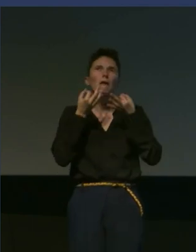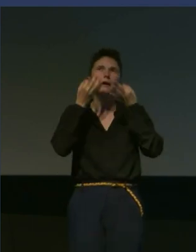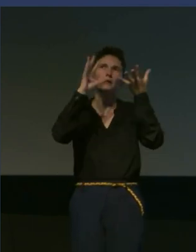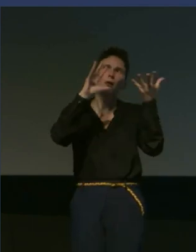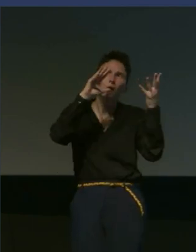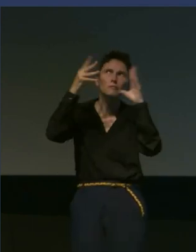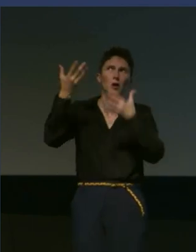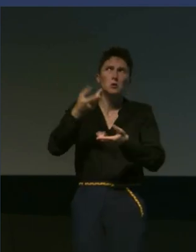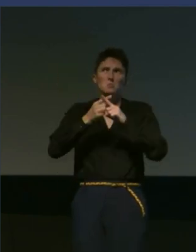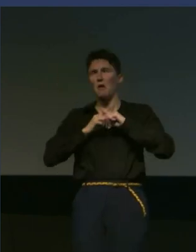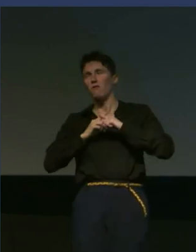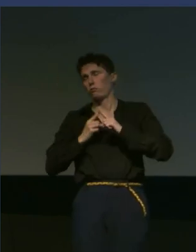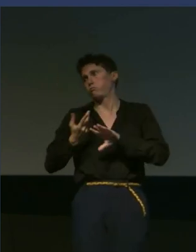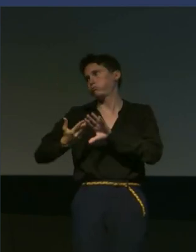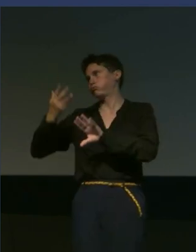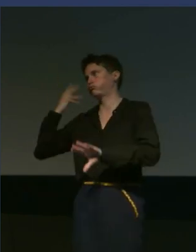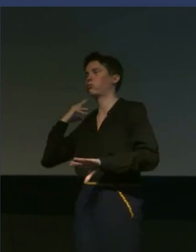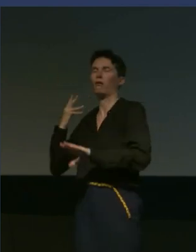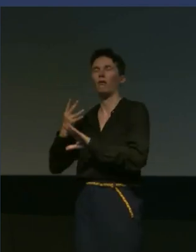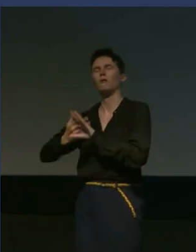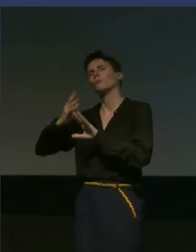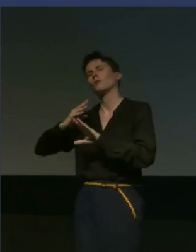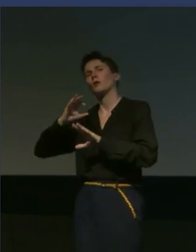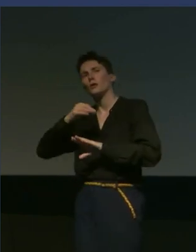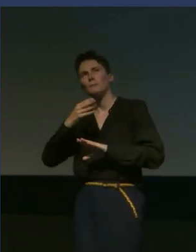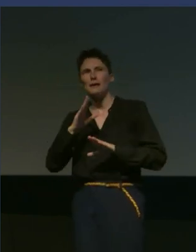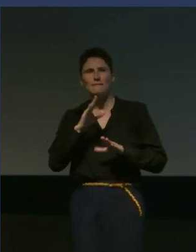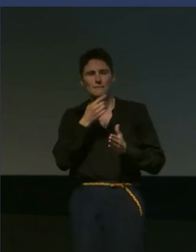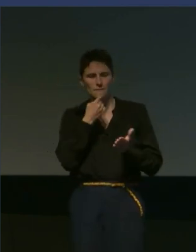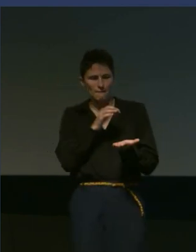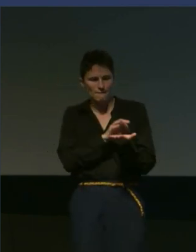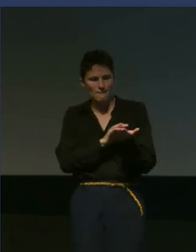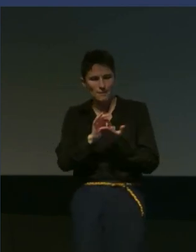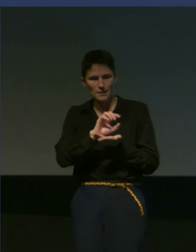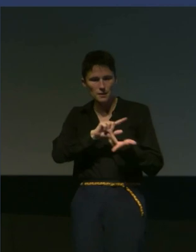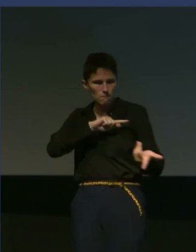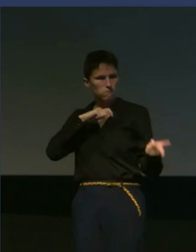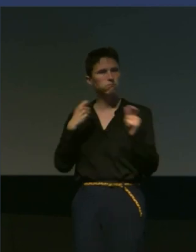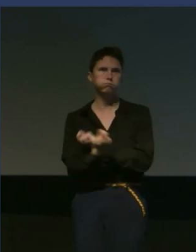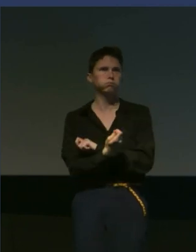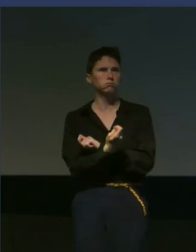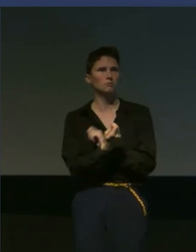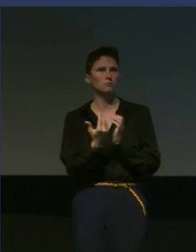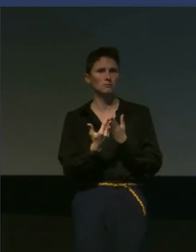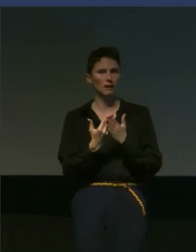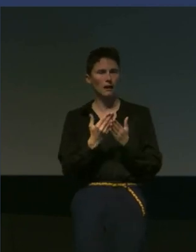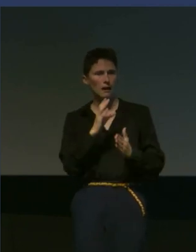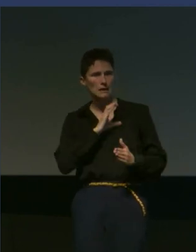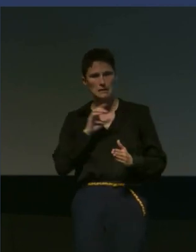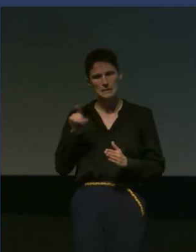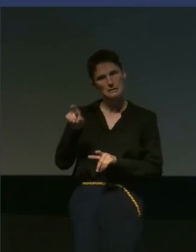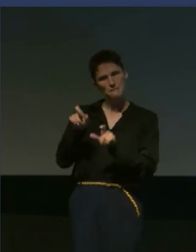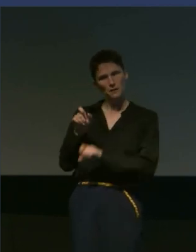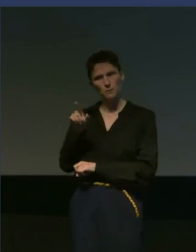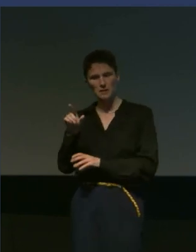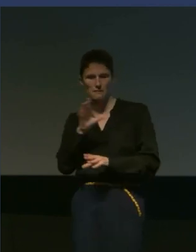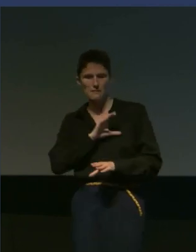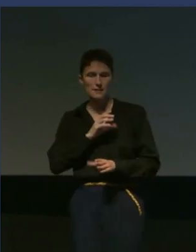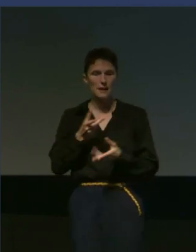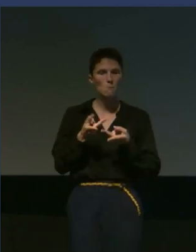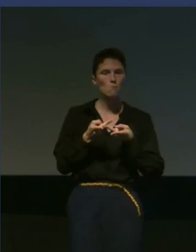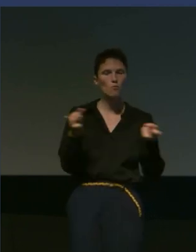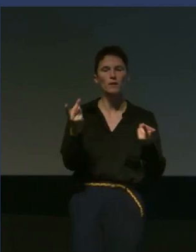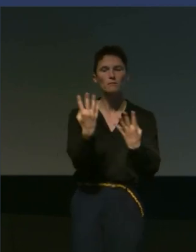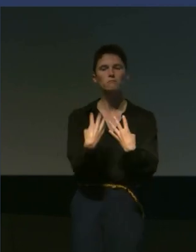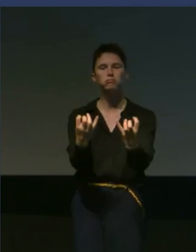mais c'est vraiment un changement de tactique et ces personnes-là vont essayer de monter une grande public